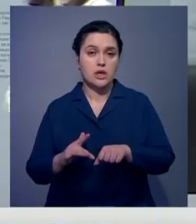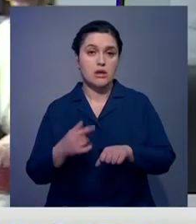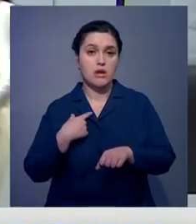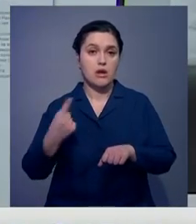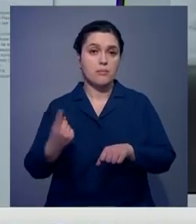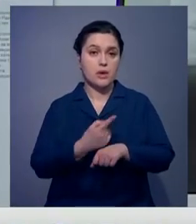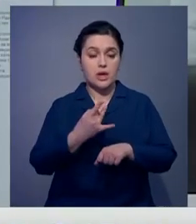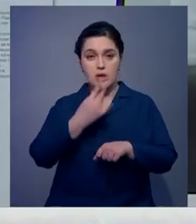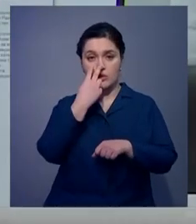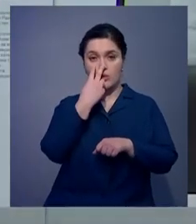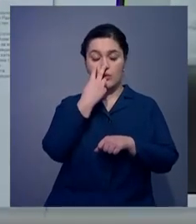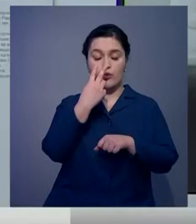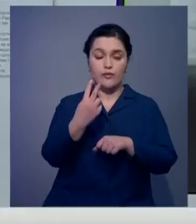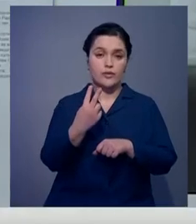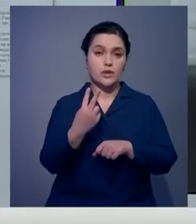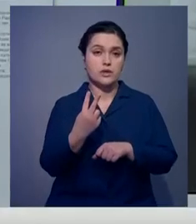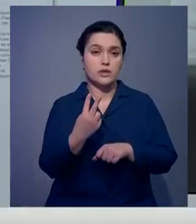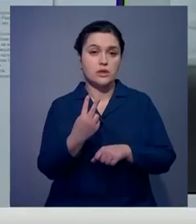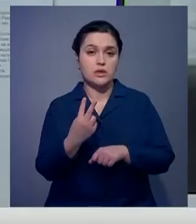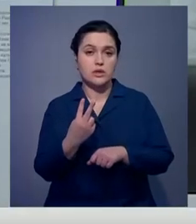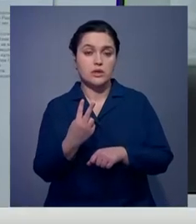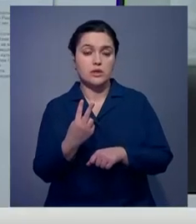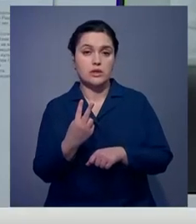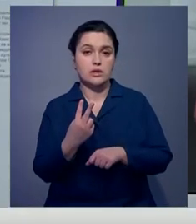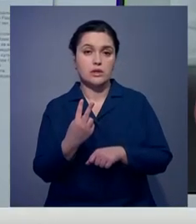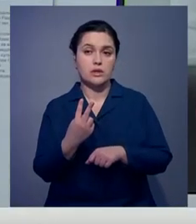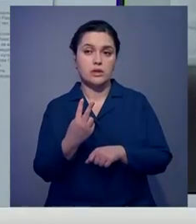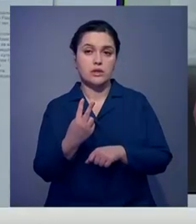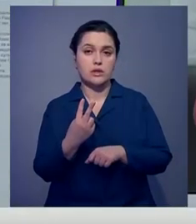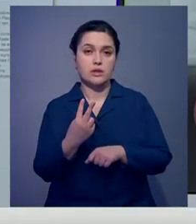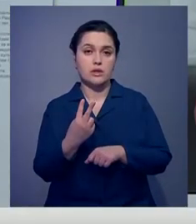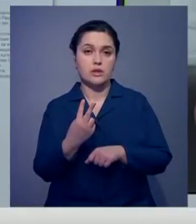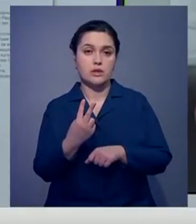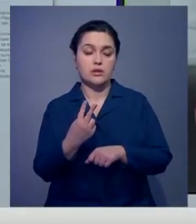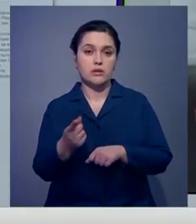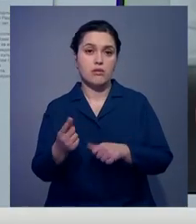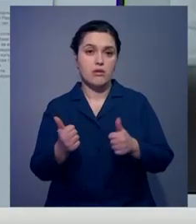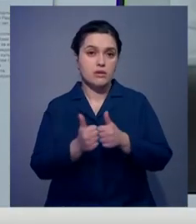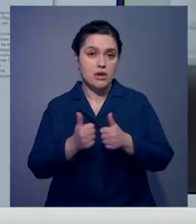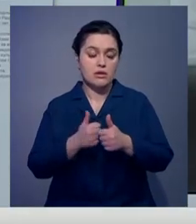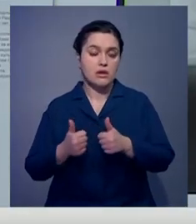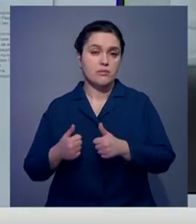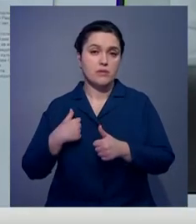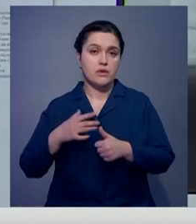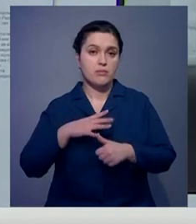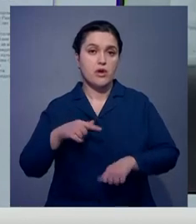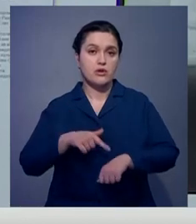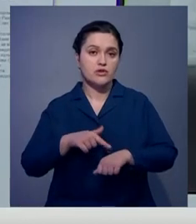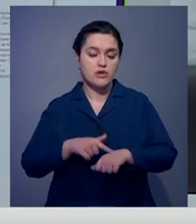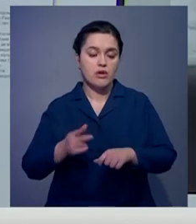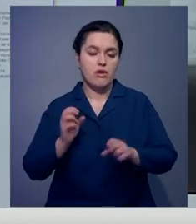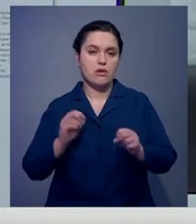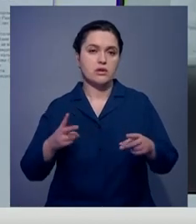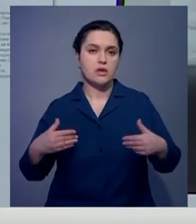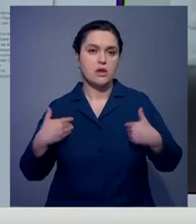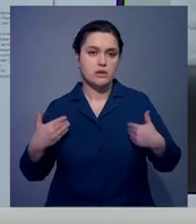увидела каспийского тюленя, который был даже такой момент, когда они подползали ко мне, такое ощущение, что здоровались,